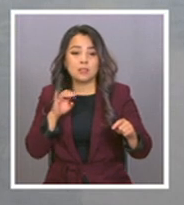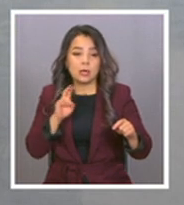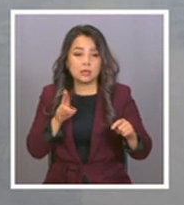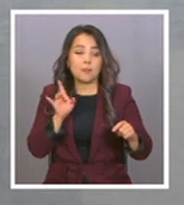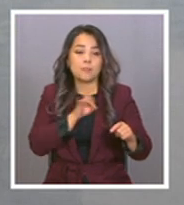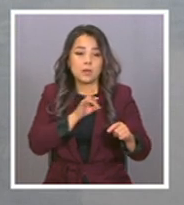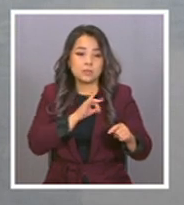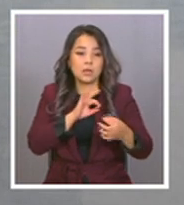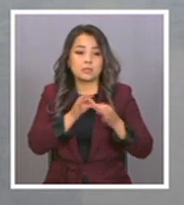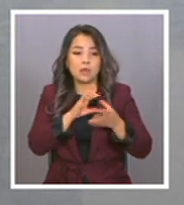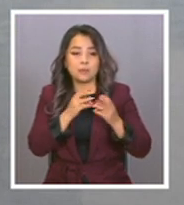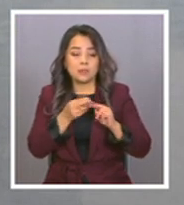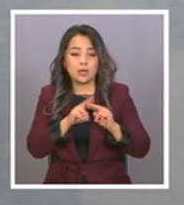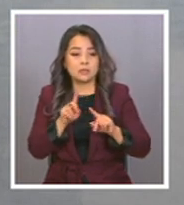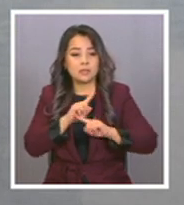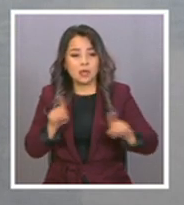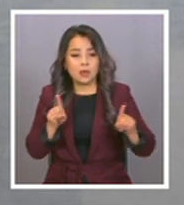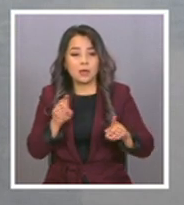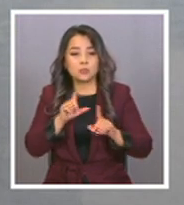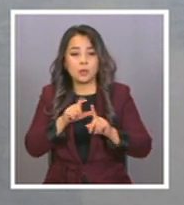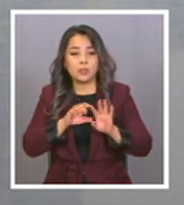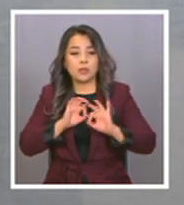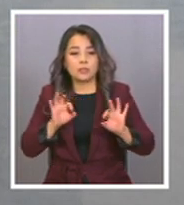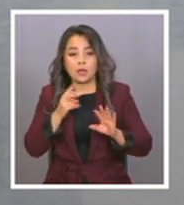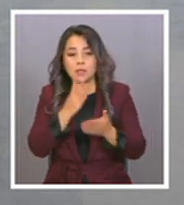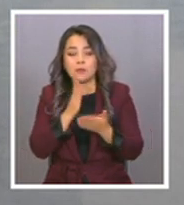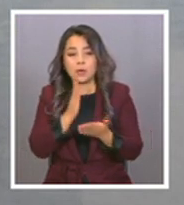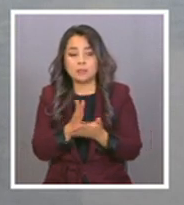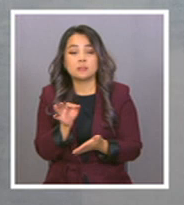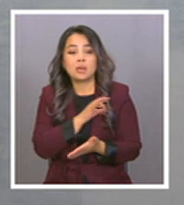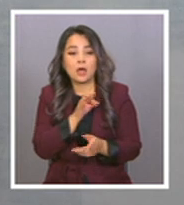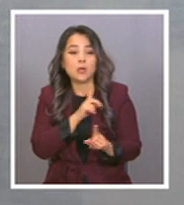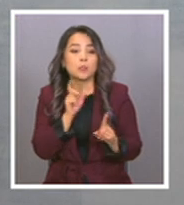екендігіне ерекше екпін қояды. Ақ сөзі